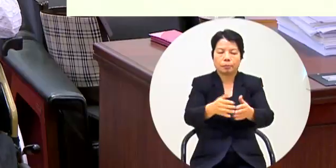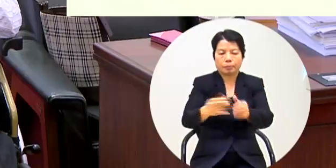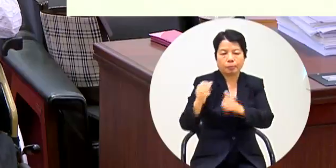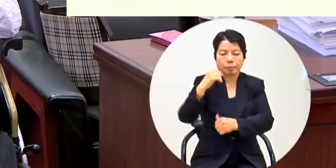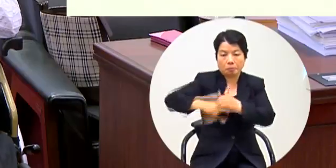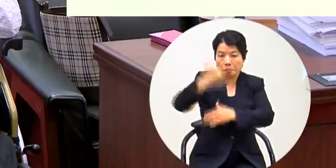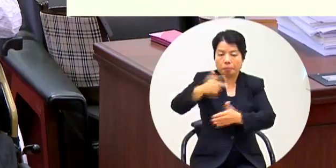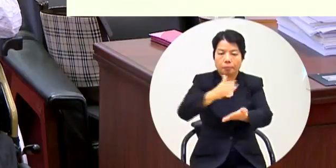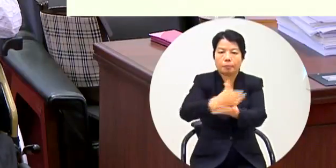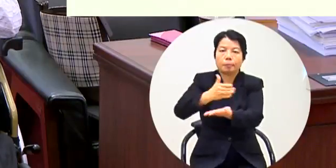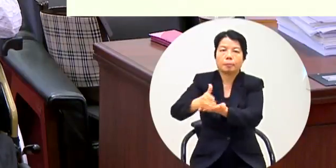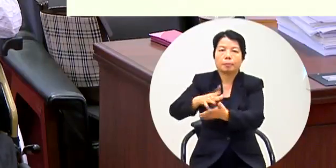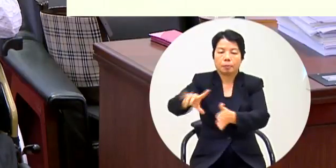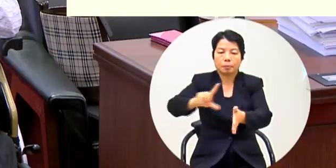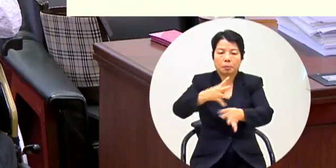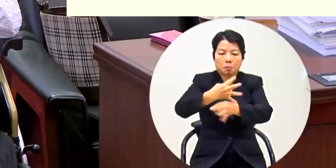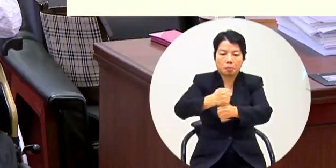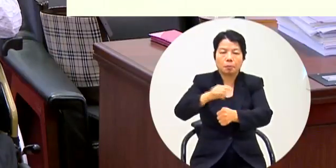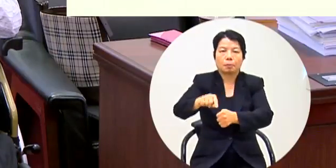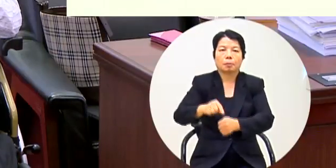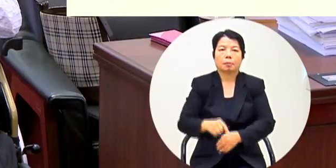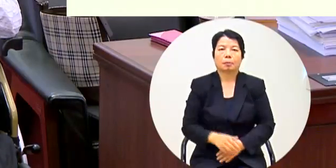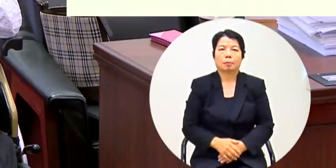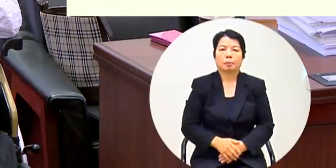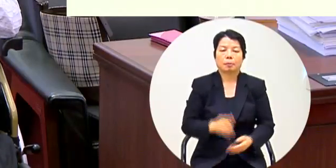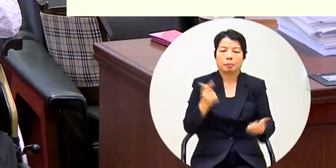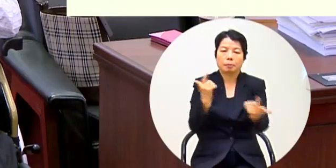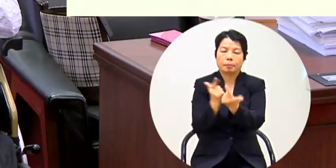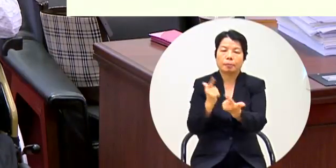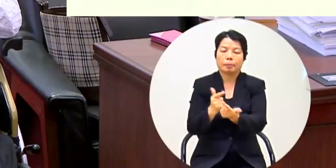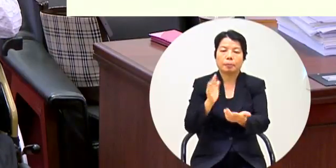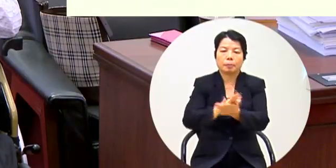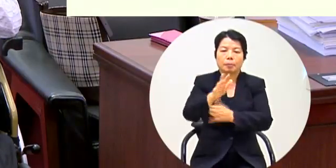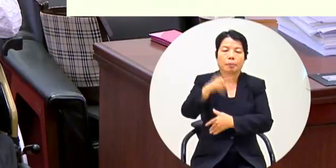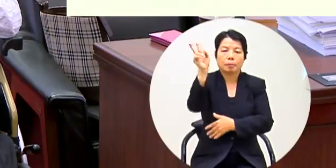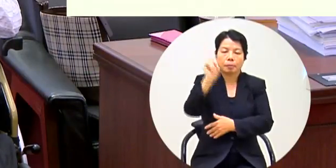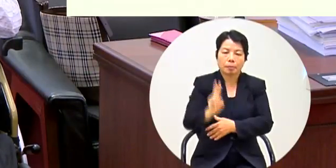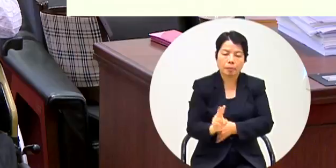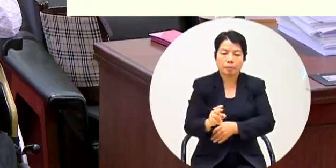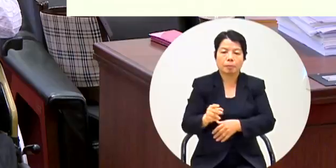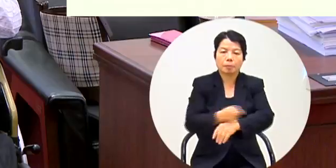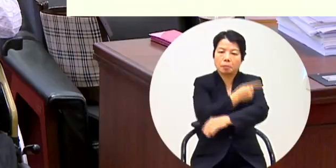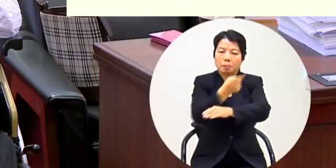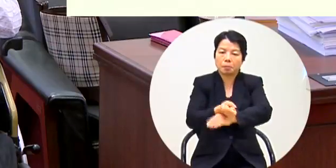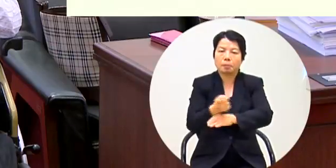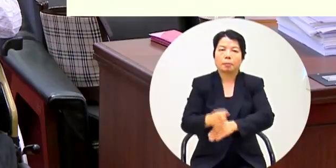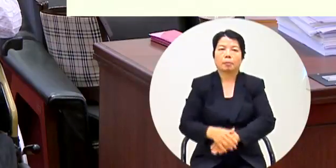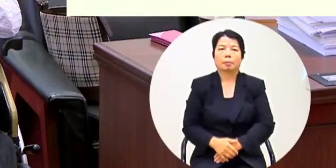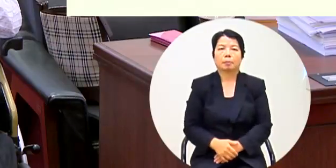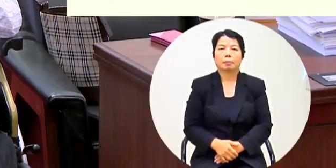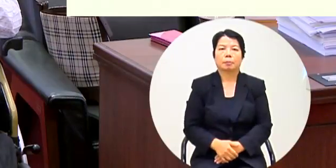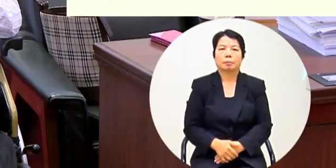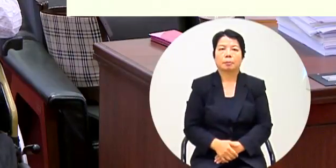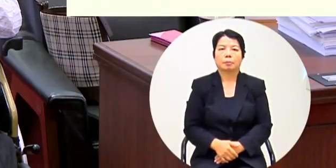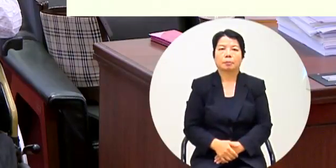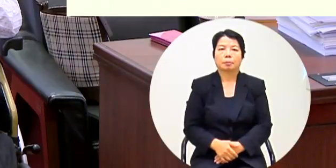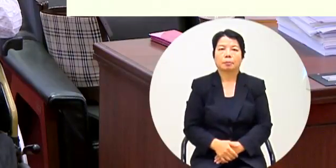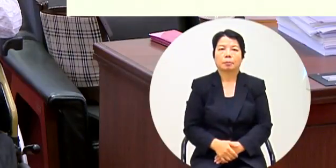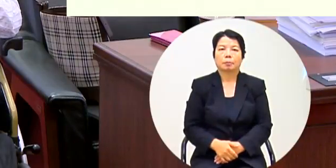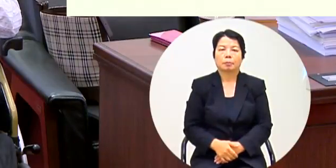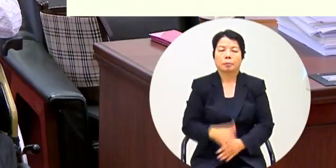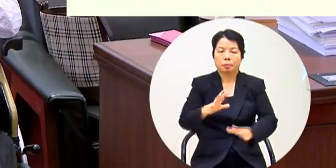配合未来整个用电量，好，还有我们整个未来的机组汰换